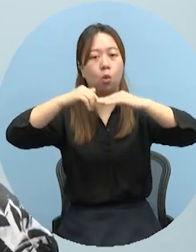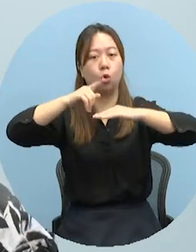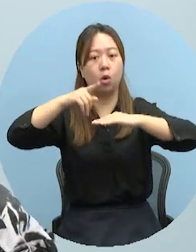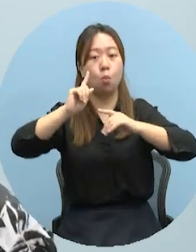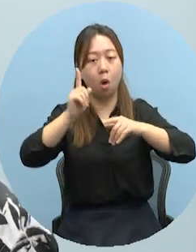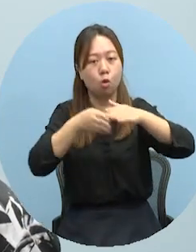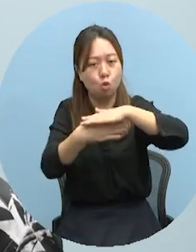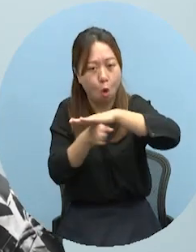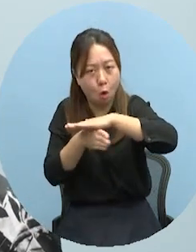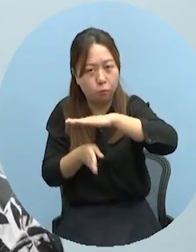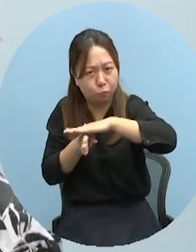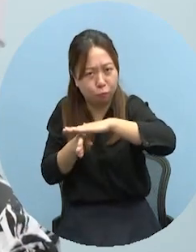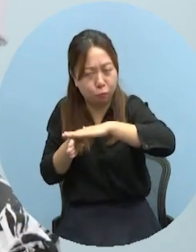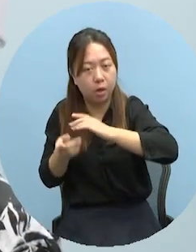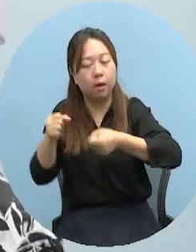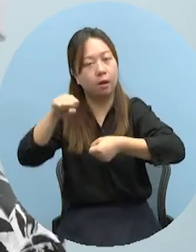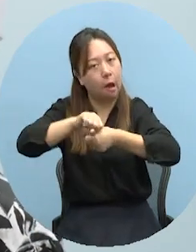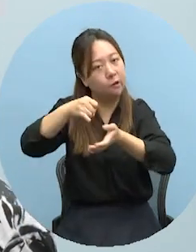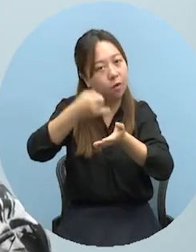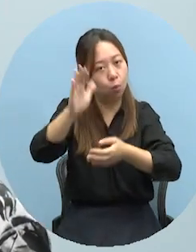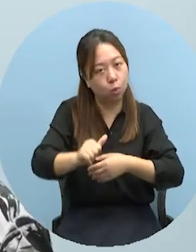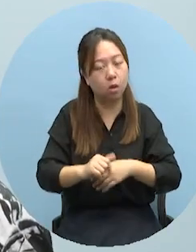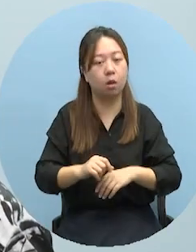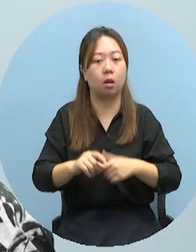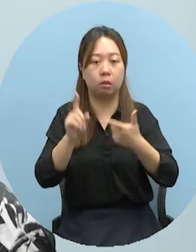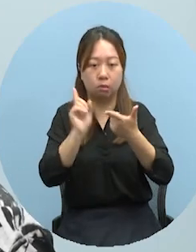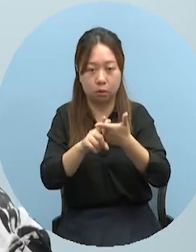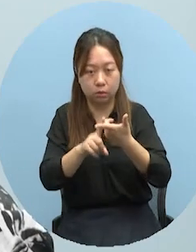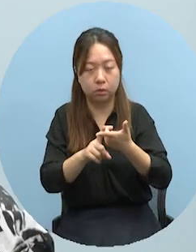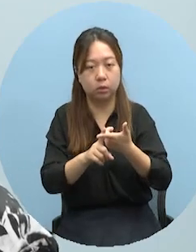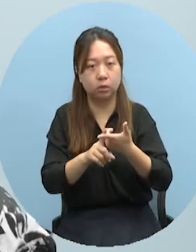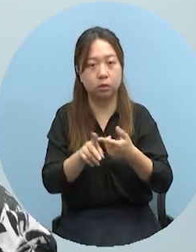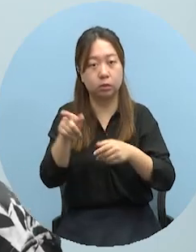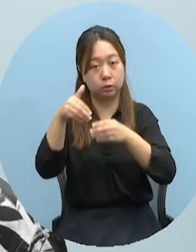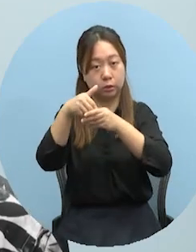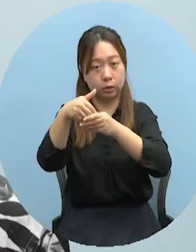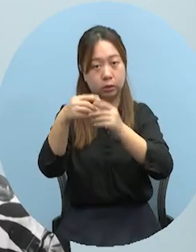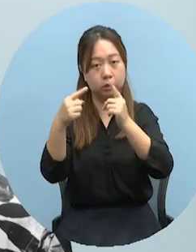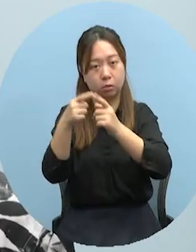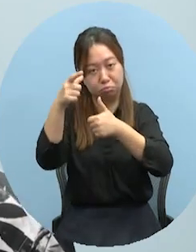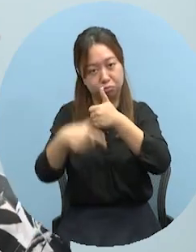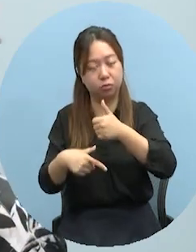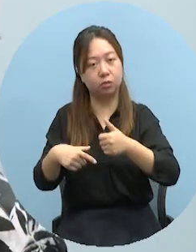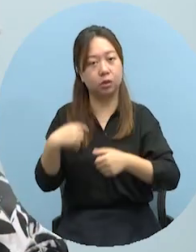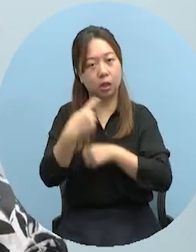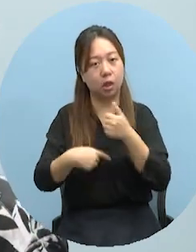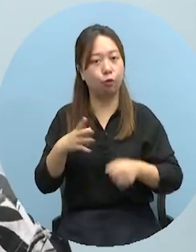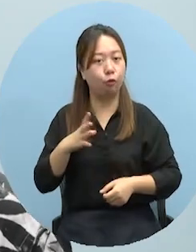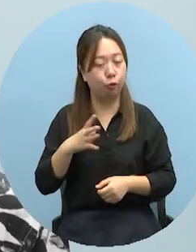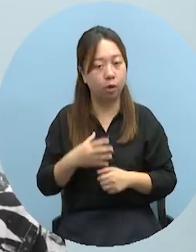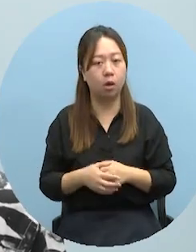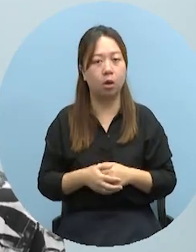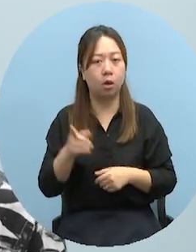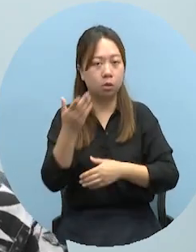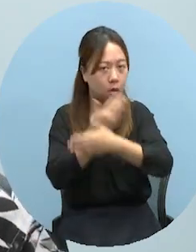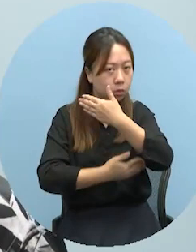我們會加一些分的。第二呢，就是申請人的身體情況了，如果他是身體有殘疾的或